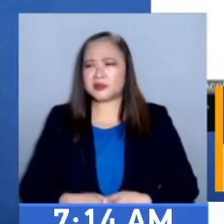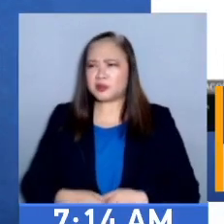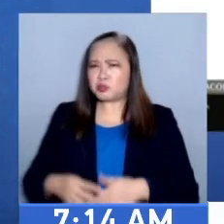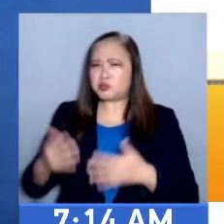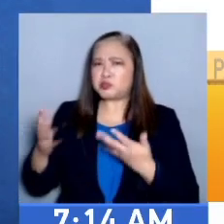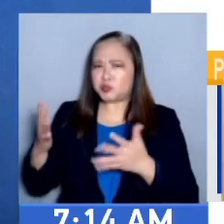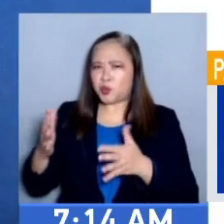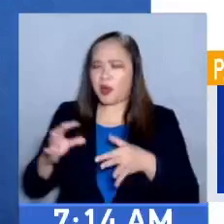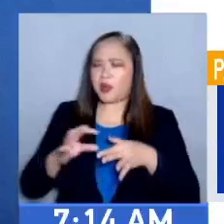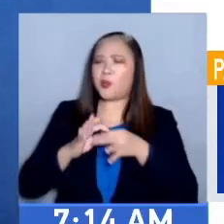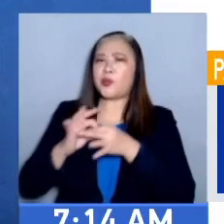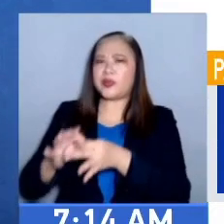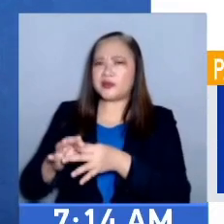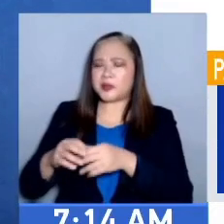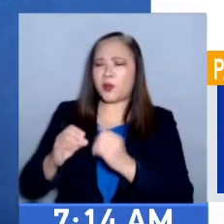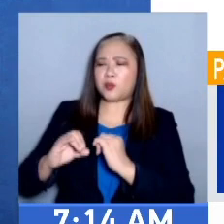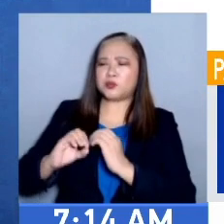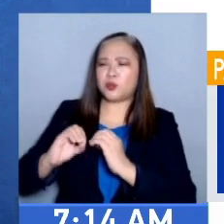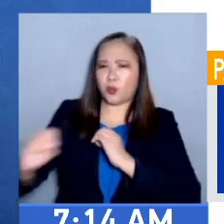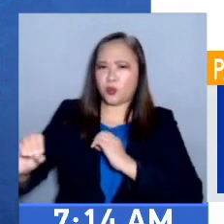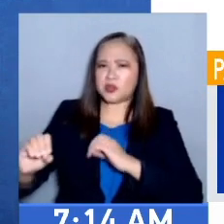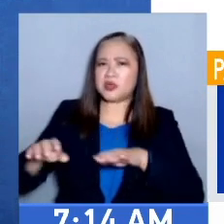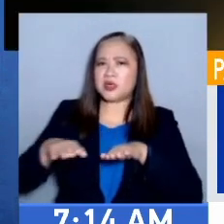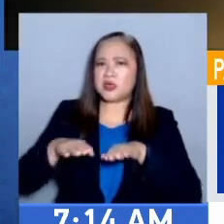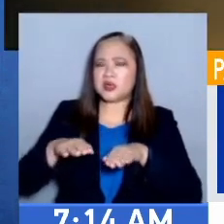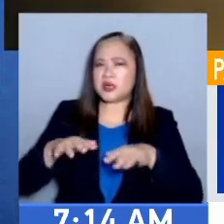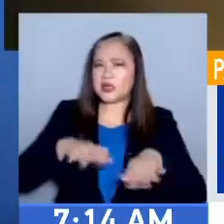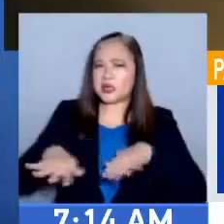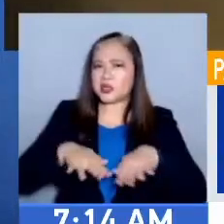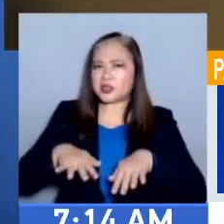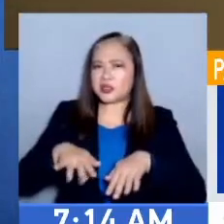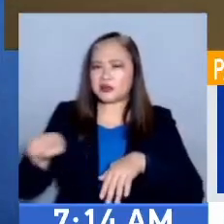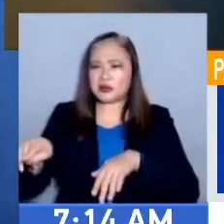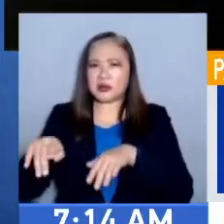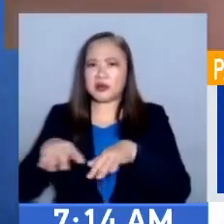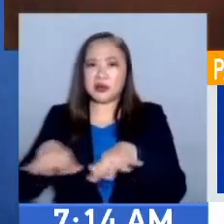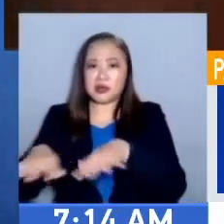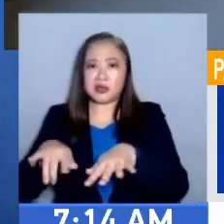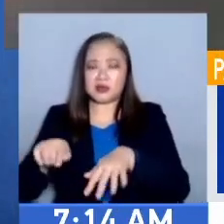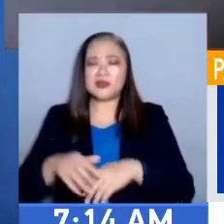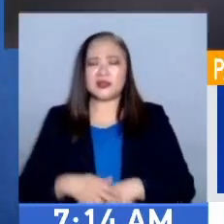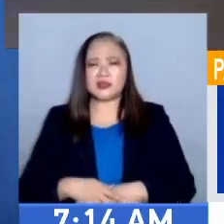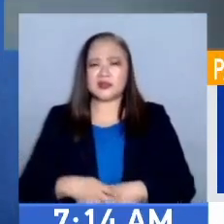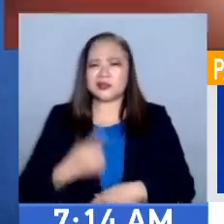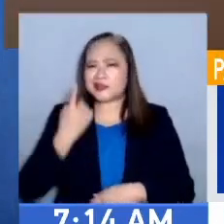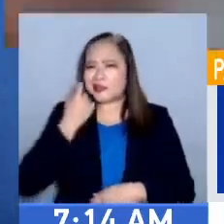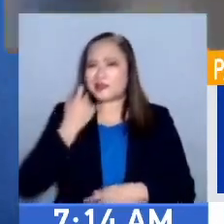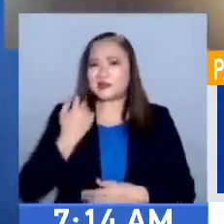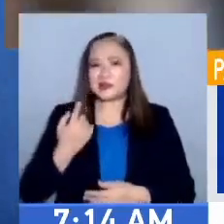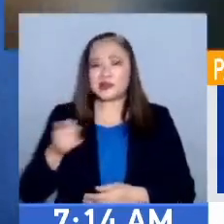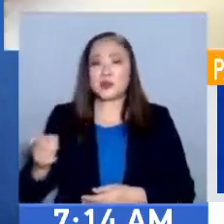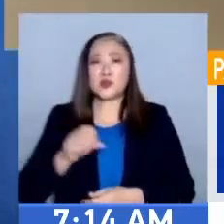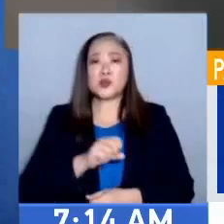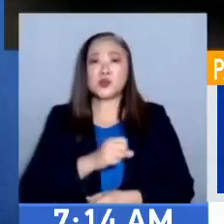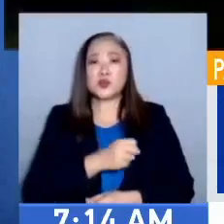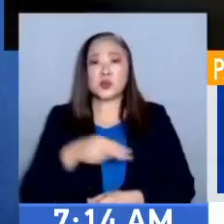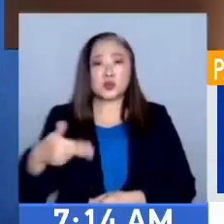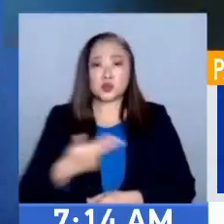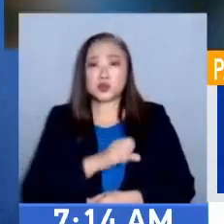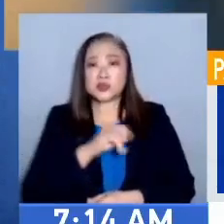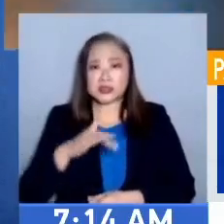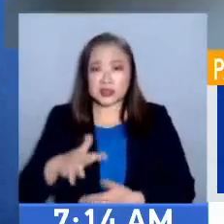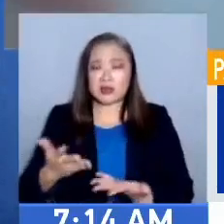na naranasan natin the past few days Ah yung generator po doon sa Surigao is the Philippine Trench and yyung